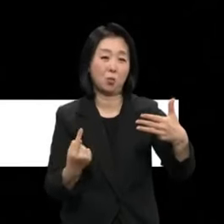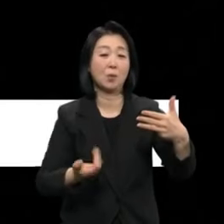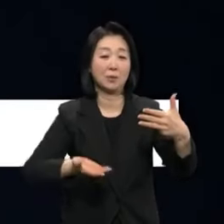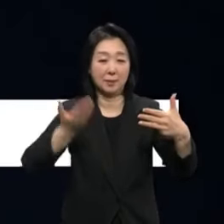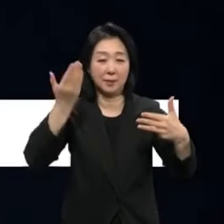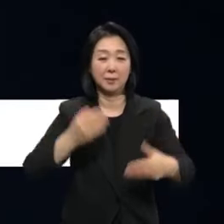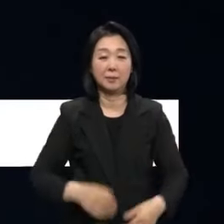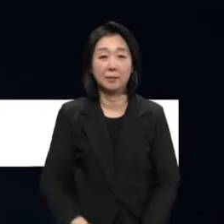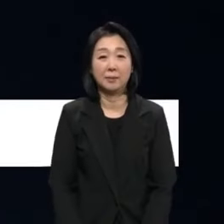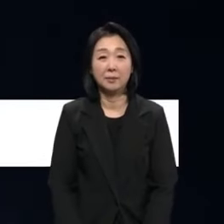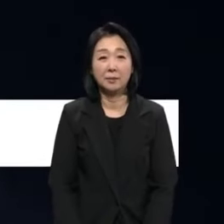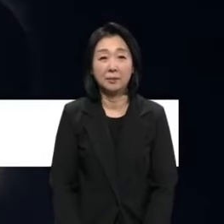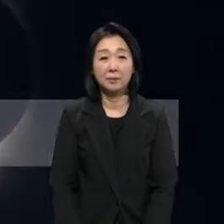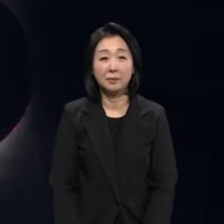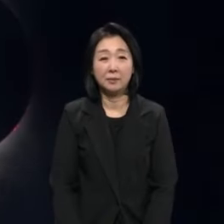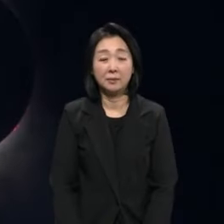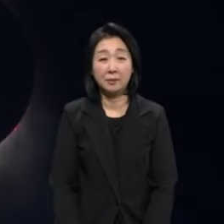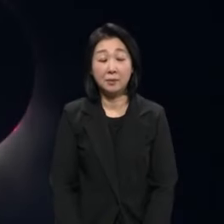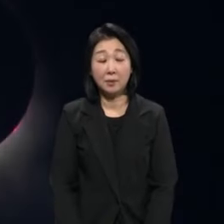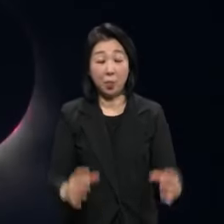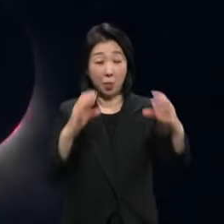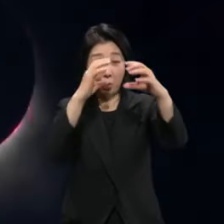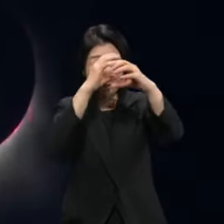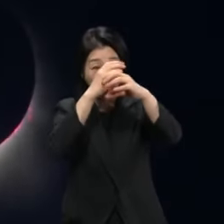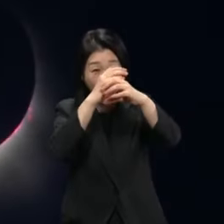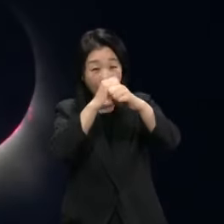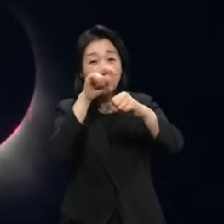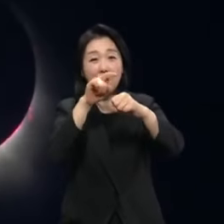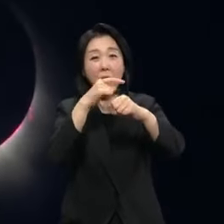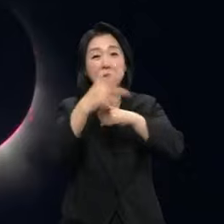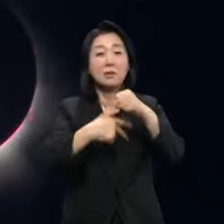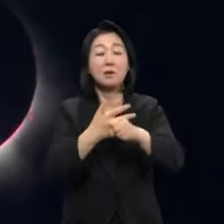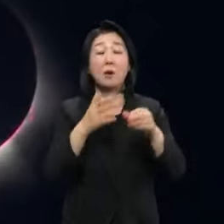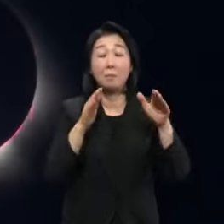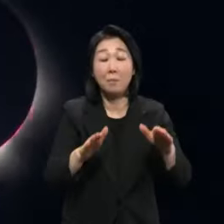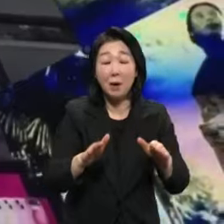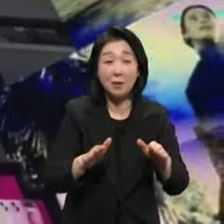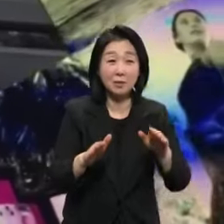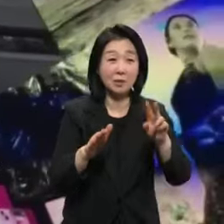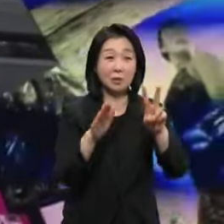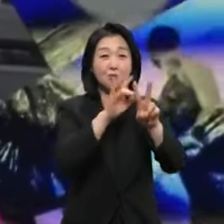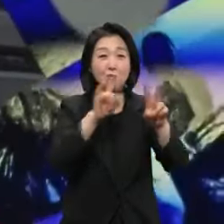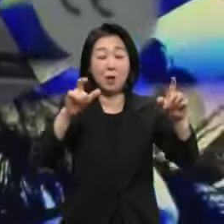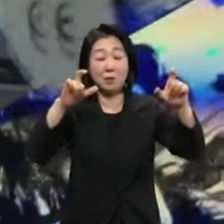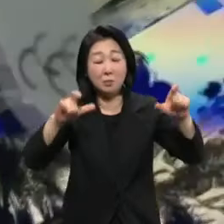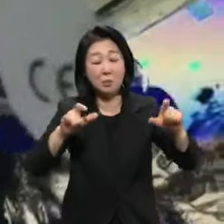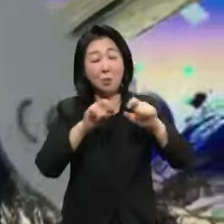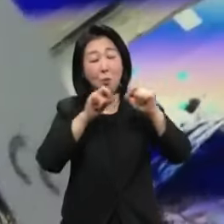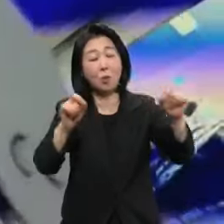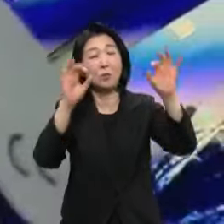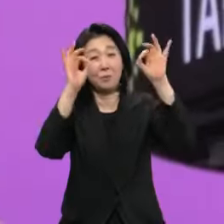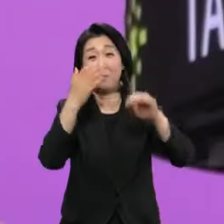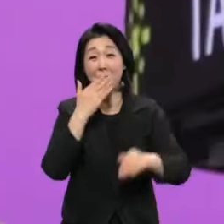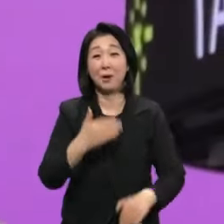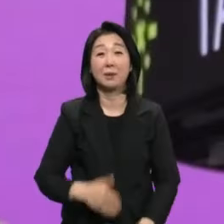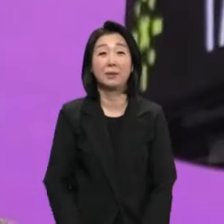나옵니다. 북미 대륙에서의 개기일식은 7년 만이지만 이번엔 두 배 넓은 지역에서 더 오랫동안